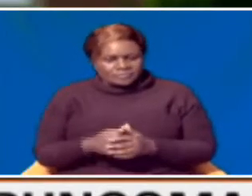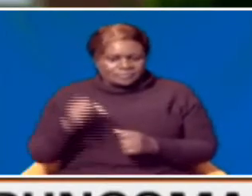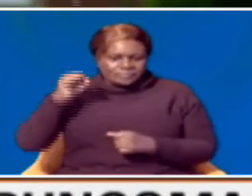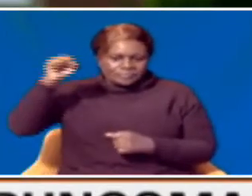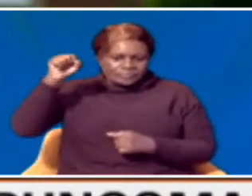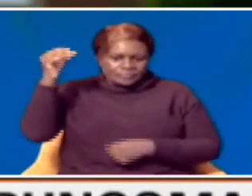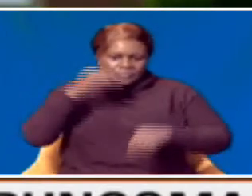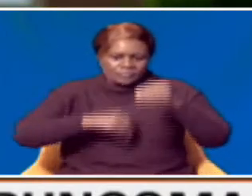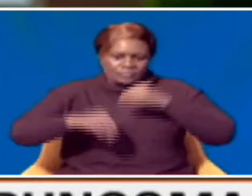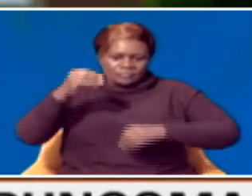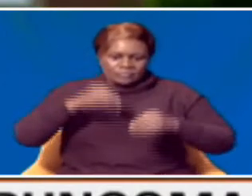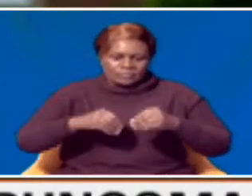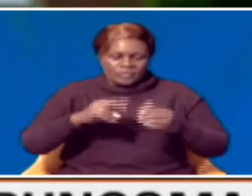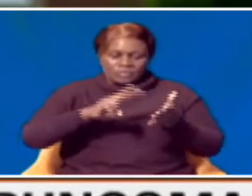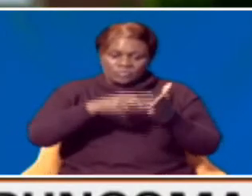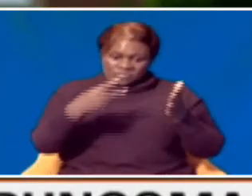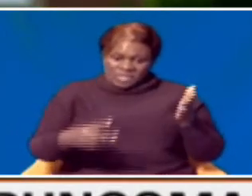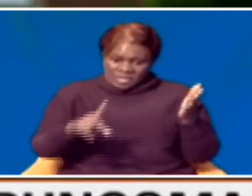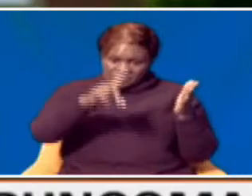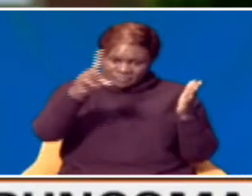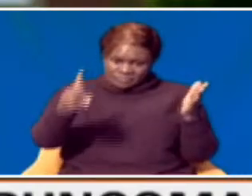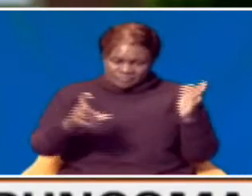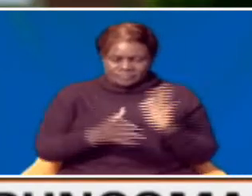Wanasiasa uchangia katika kufeli kwake?